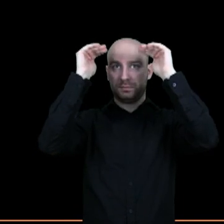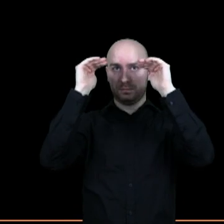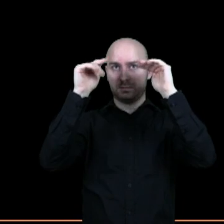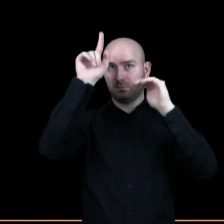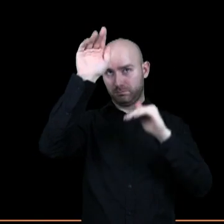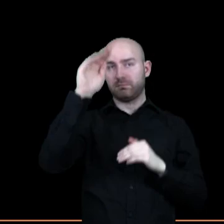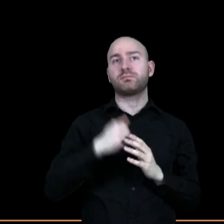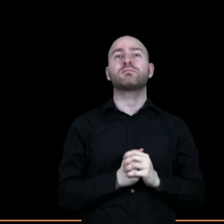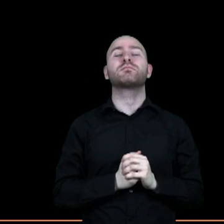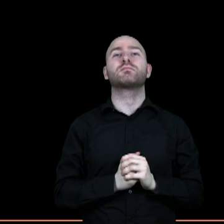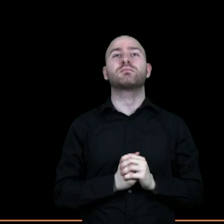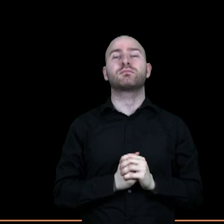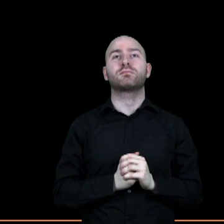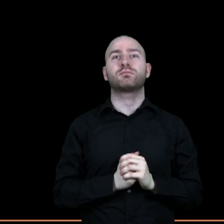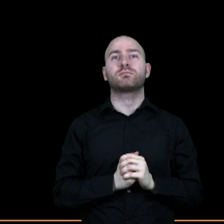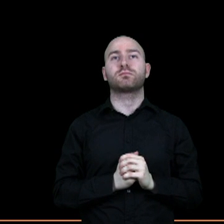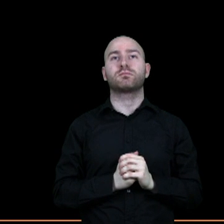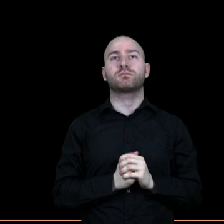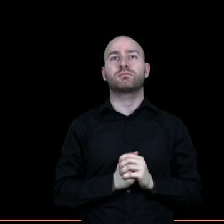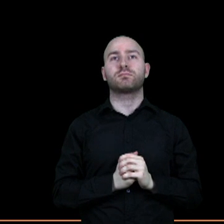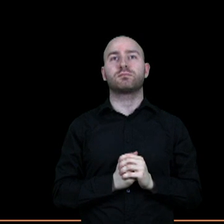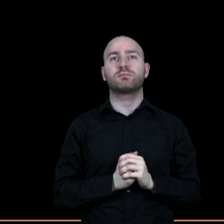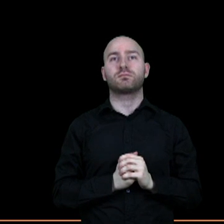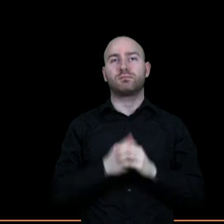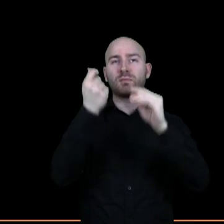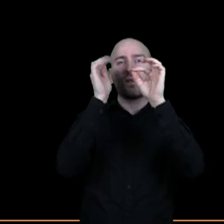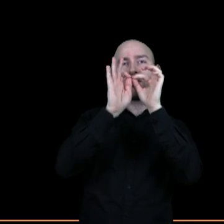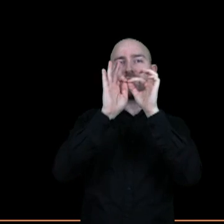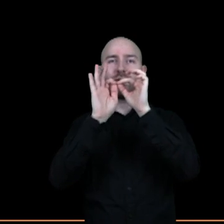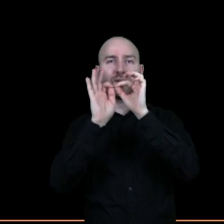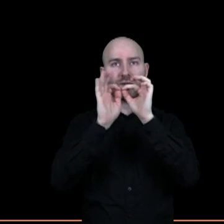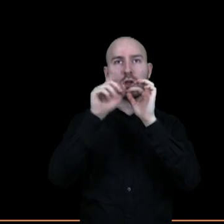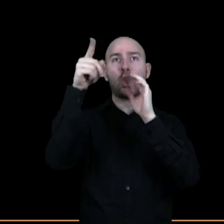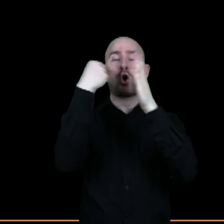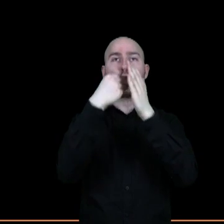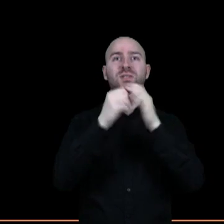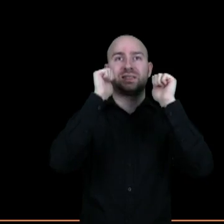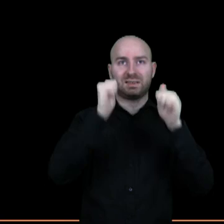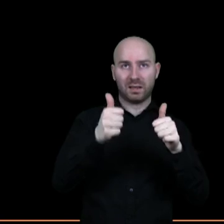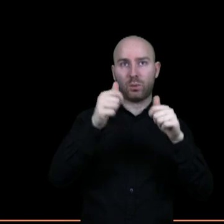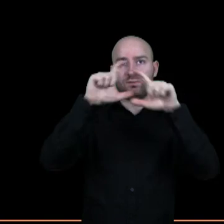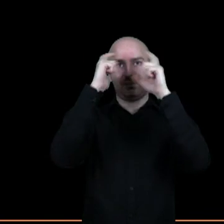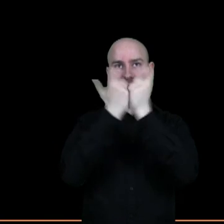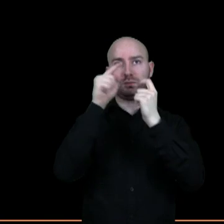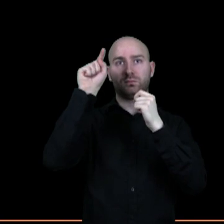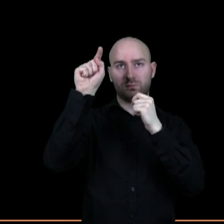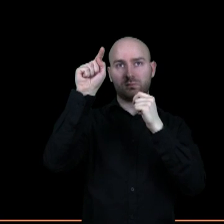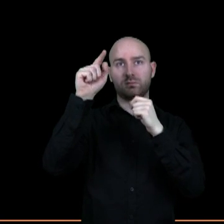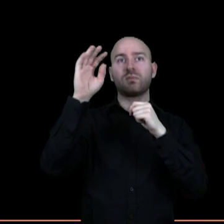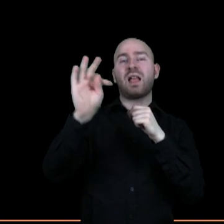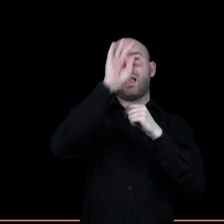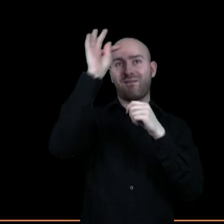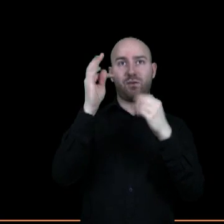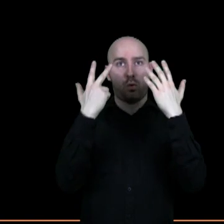zero. Aby tego uniknąć, zostawmy to pole puste. Wypełnijmy to. Równa się